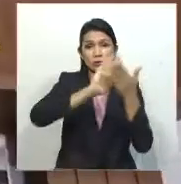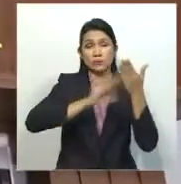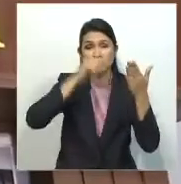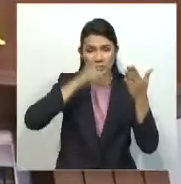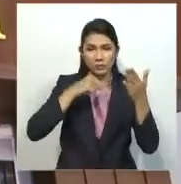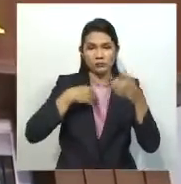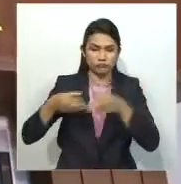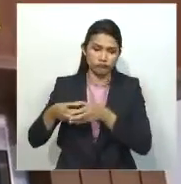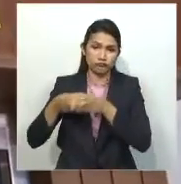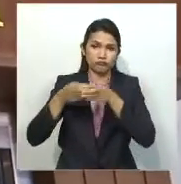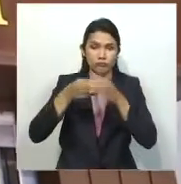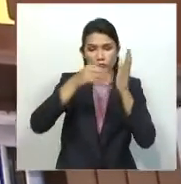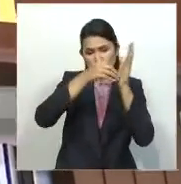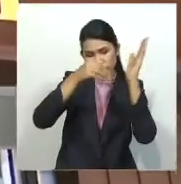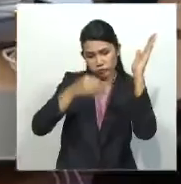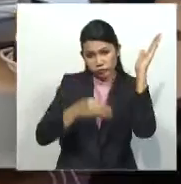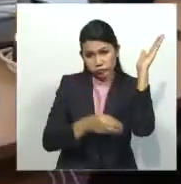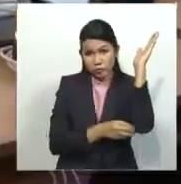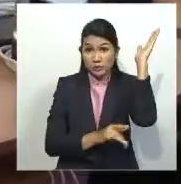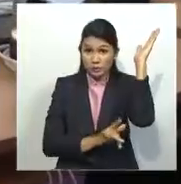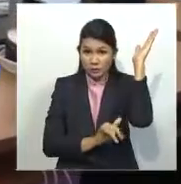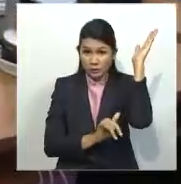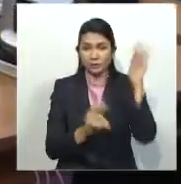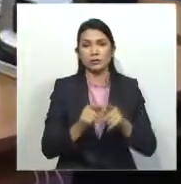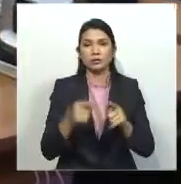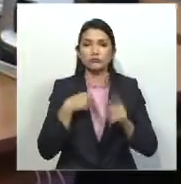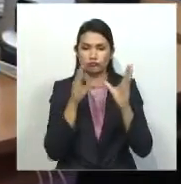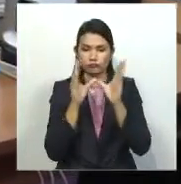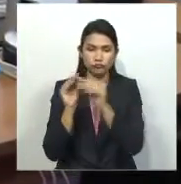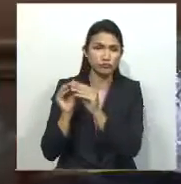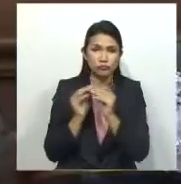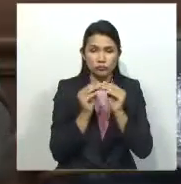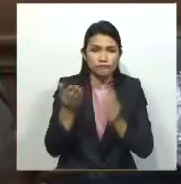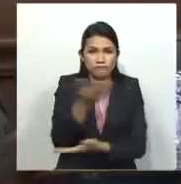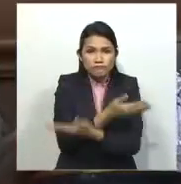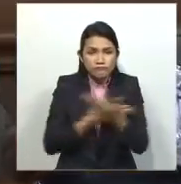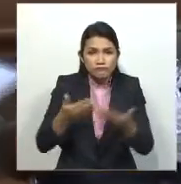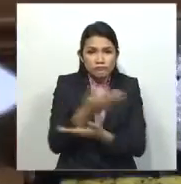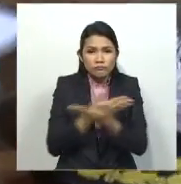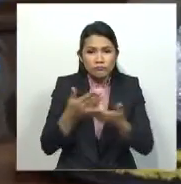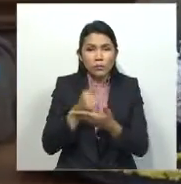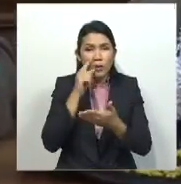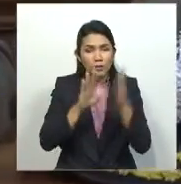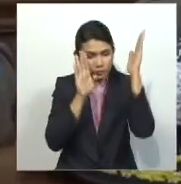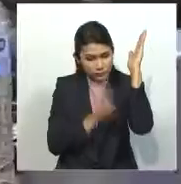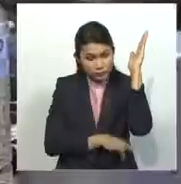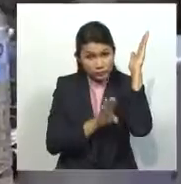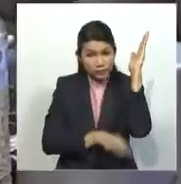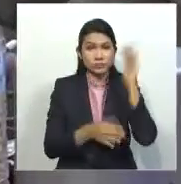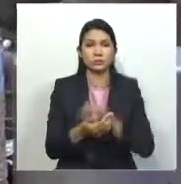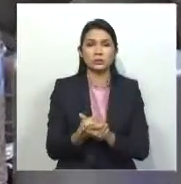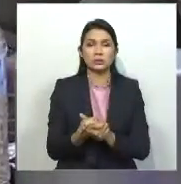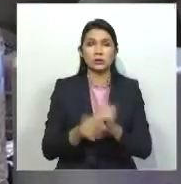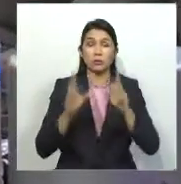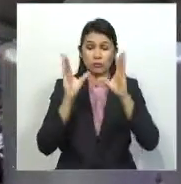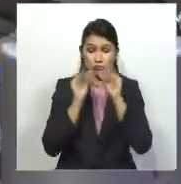พื้นที่จังหวัดยะลาเพื่อร่วมประชุมติดตามความคืบหน้าคดีสำคัญที่เกิดขึ้นในพื้นที่จังหวัดชายแดนภาคใต้โด